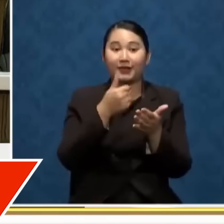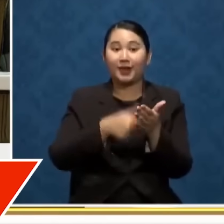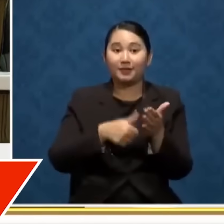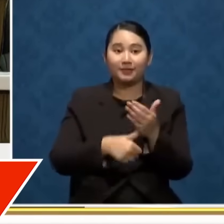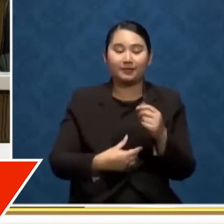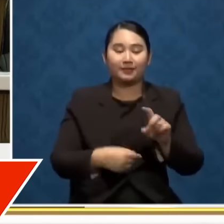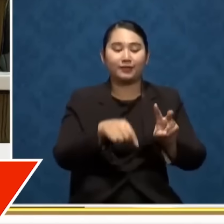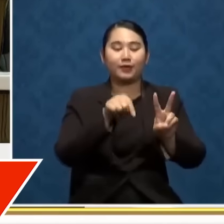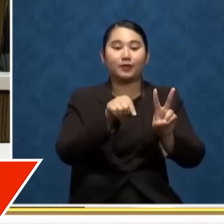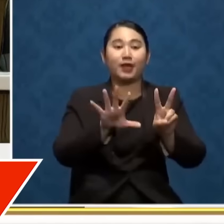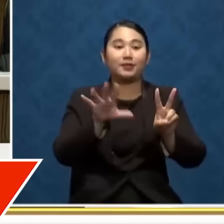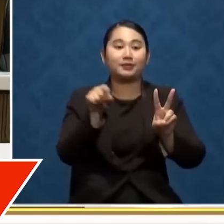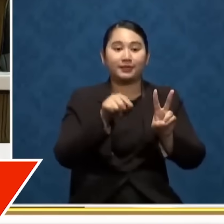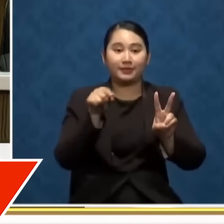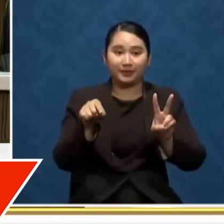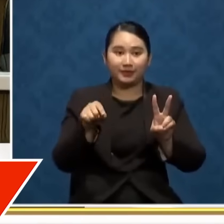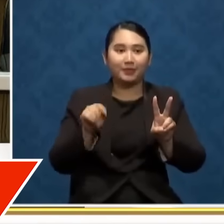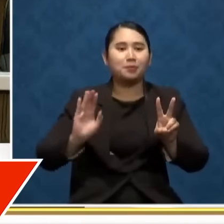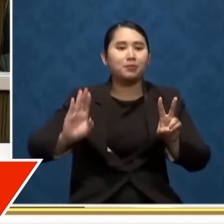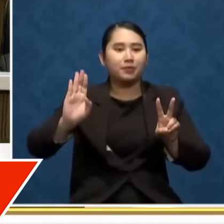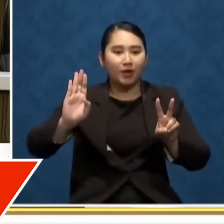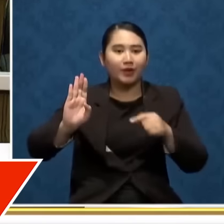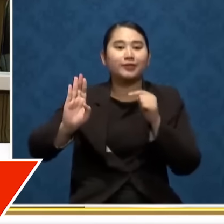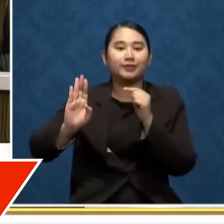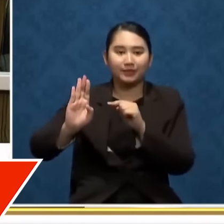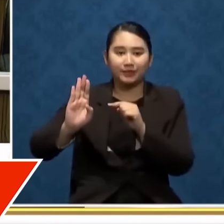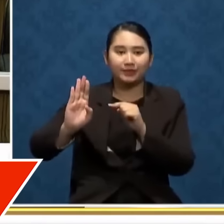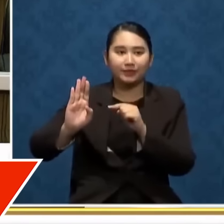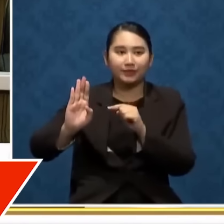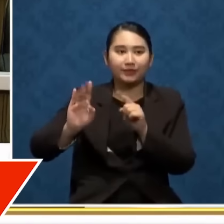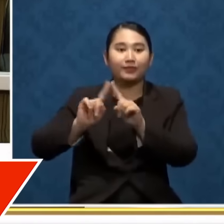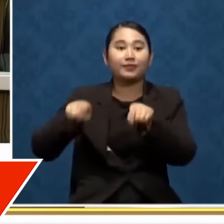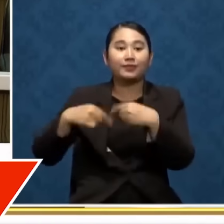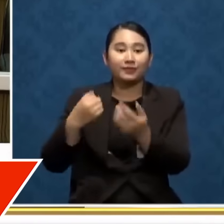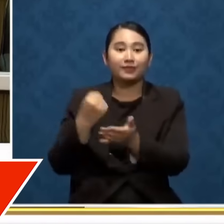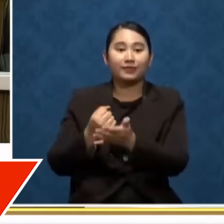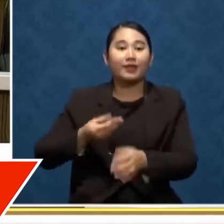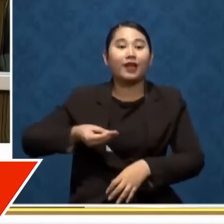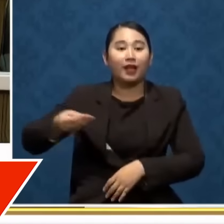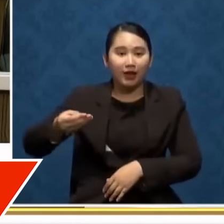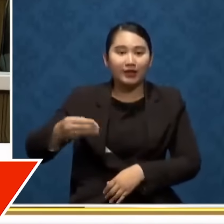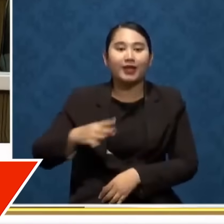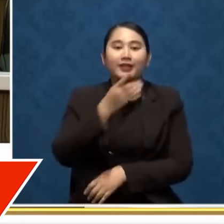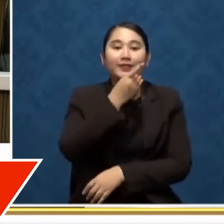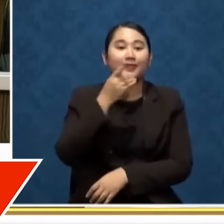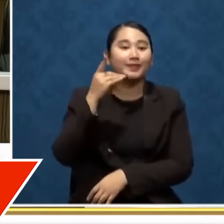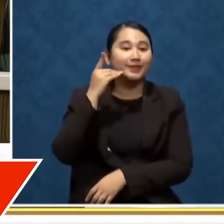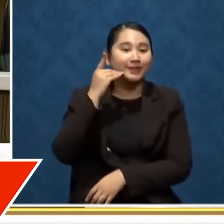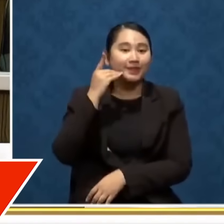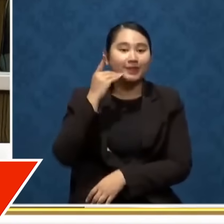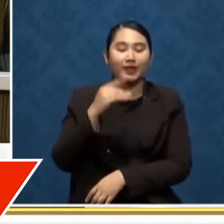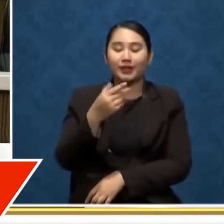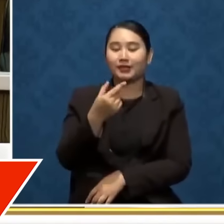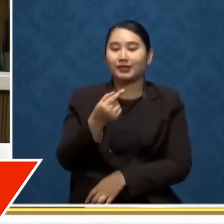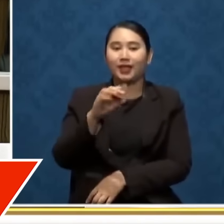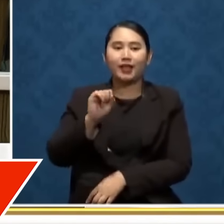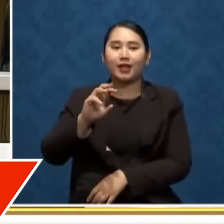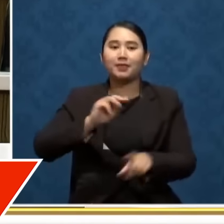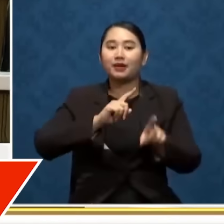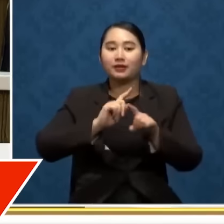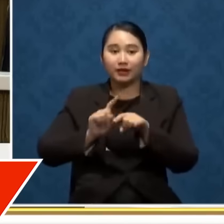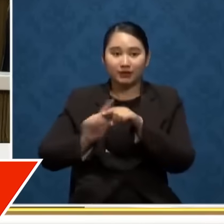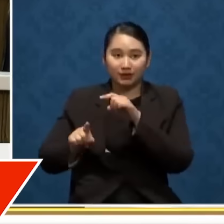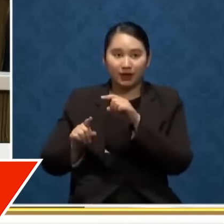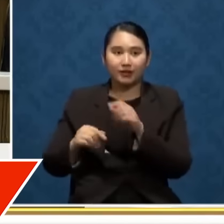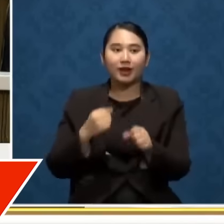าณ 2.5% กับบริษัทที่ได้รับนะครับใบอนุญาตจากท่านไม่ว่าจะเป็น Dtech นะครับ GSM หรือบริษัทต่างๆที่ท